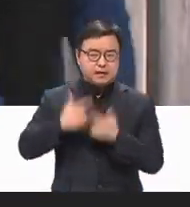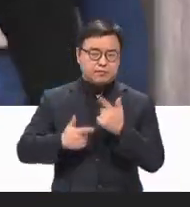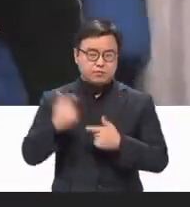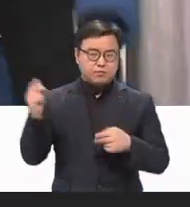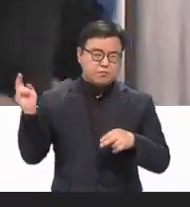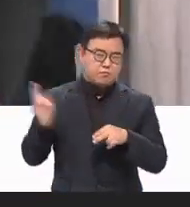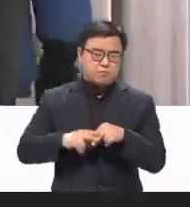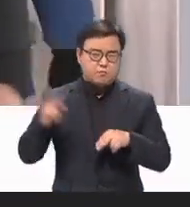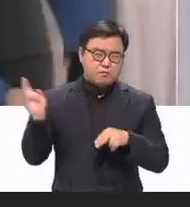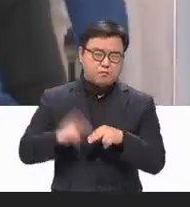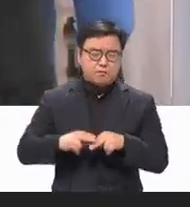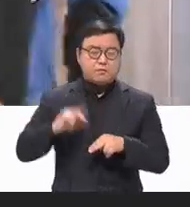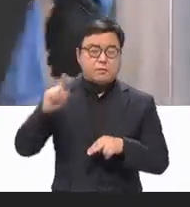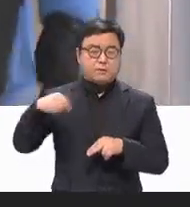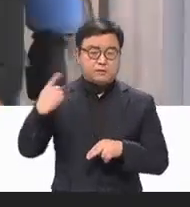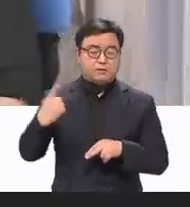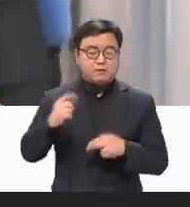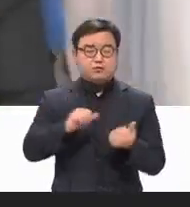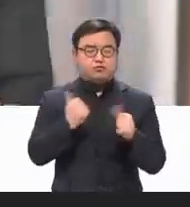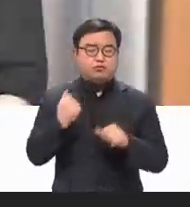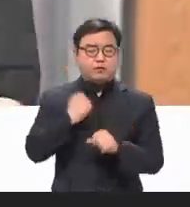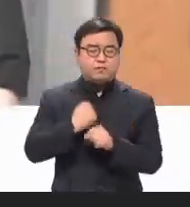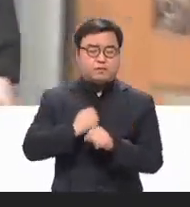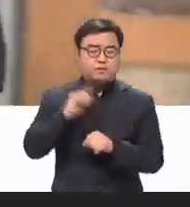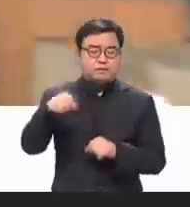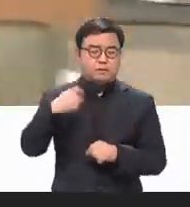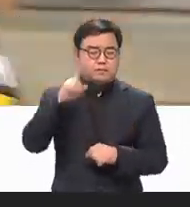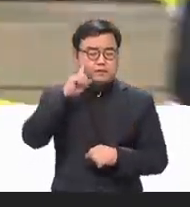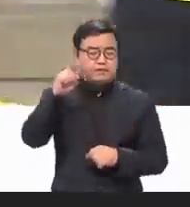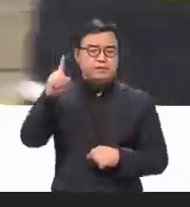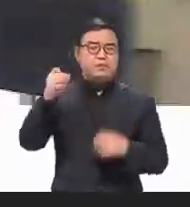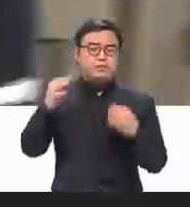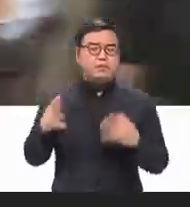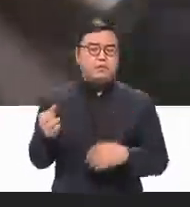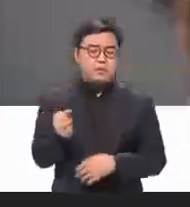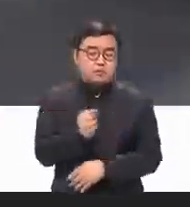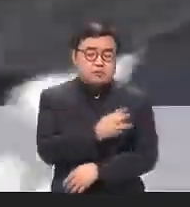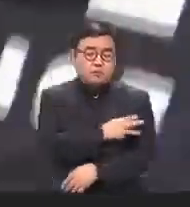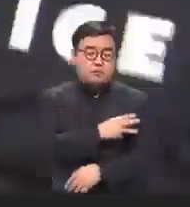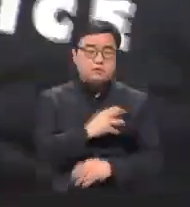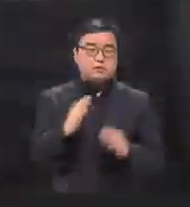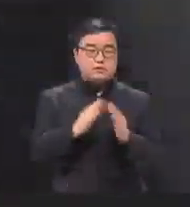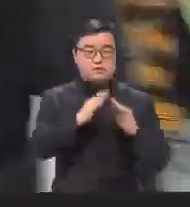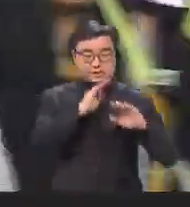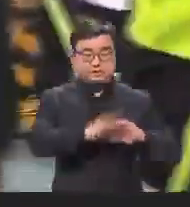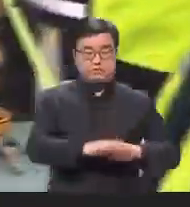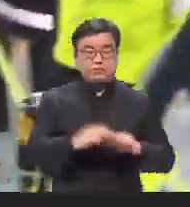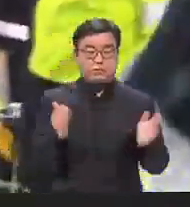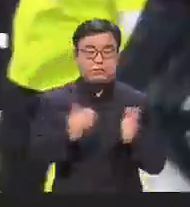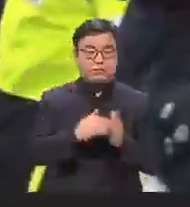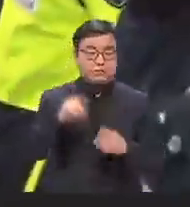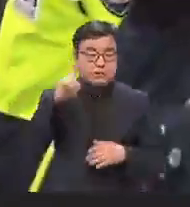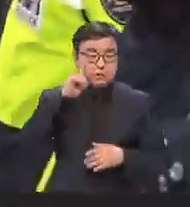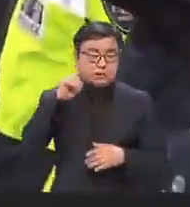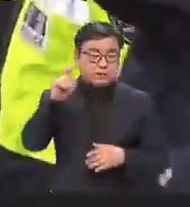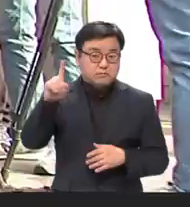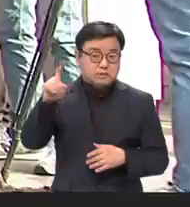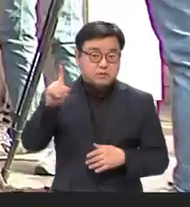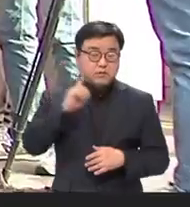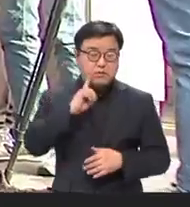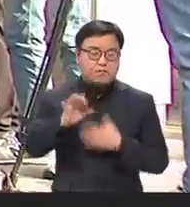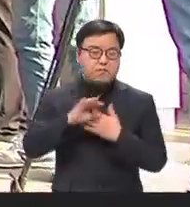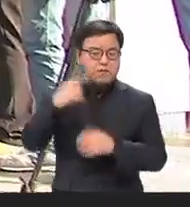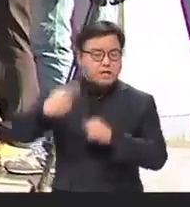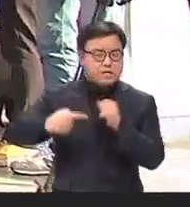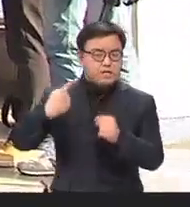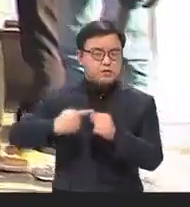숨지게 한 뒤 11 개월 가량 경기도 부천에 자택에 시신을 방치한 혐의를 받고 있습니다 10 1개월이 라면 뭐 거의